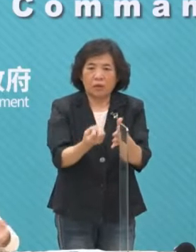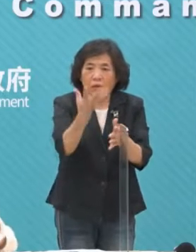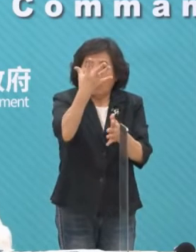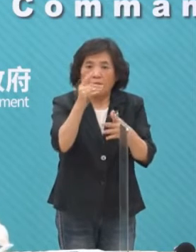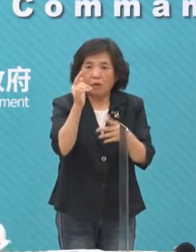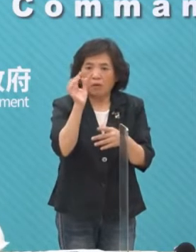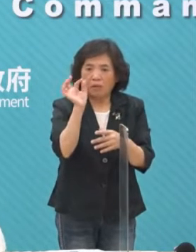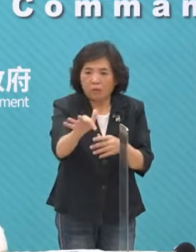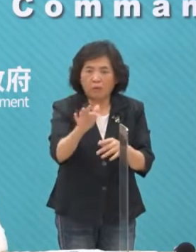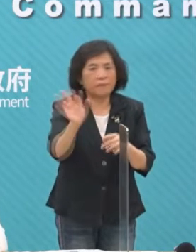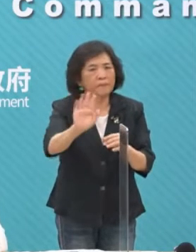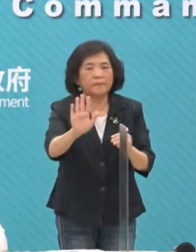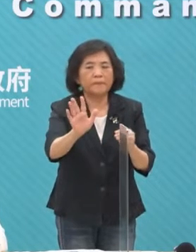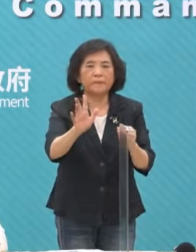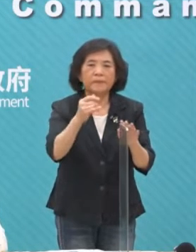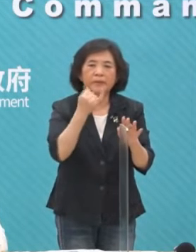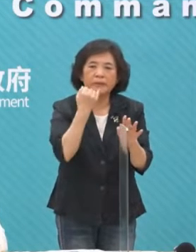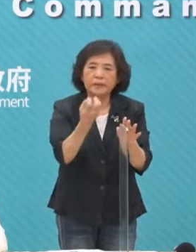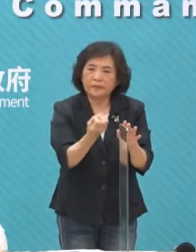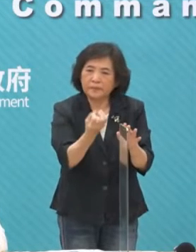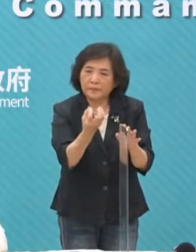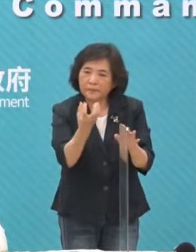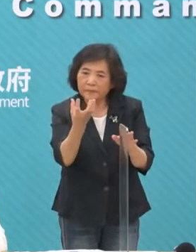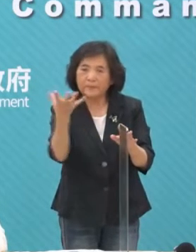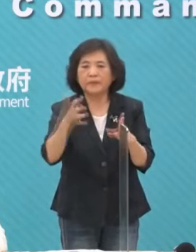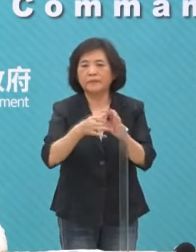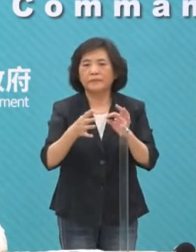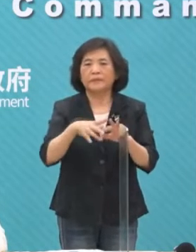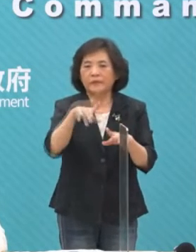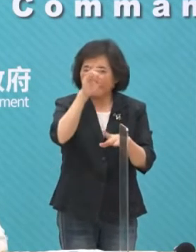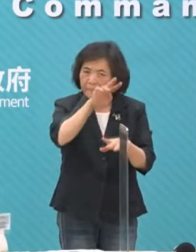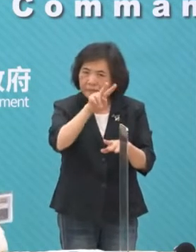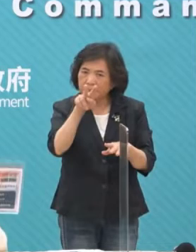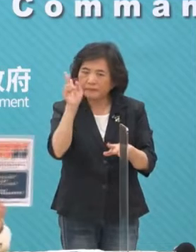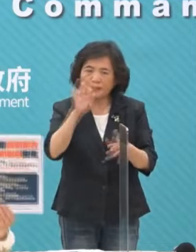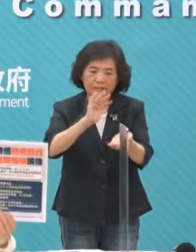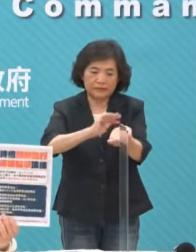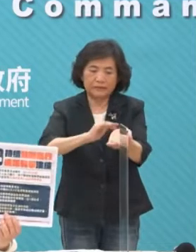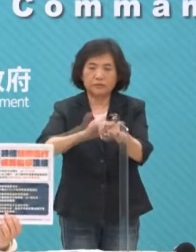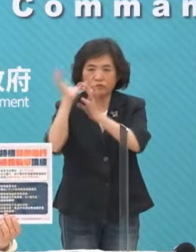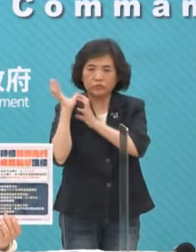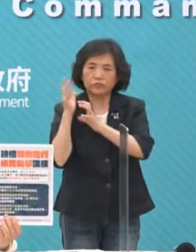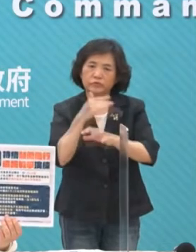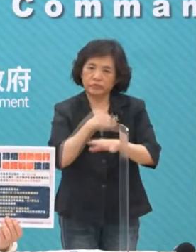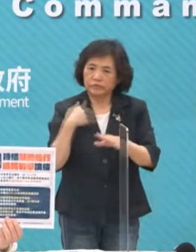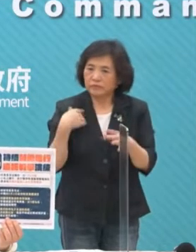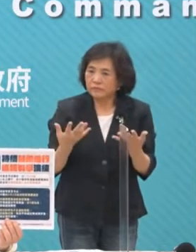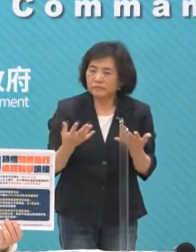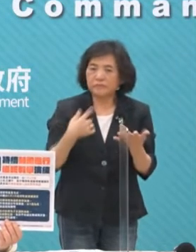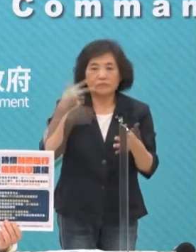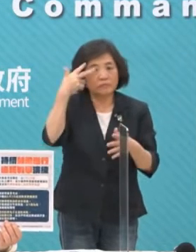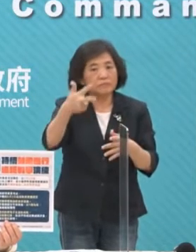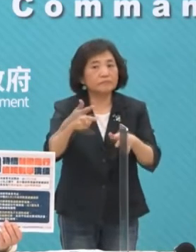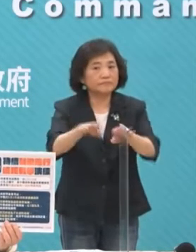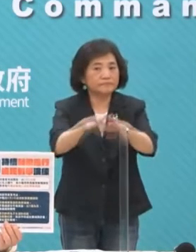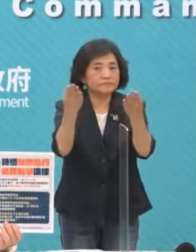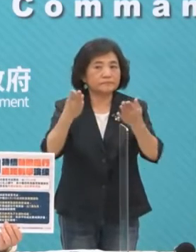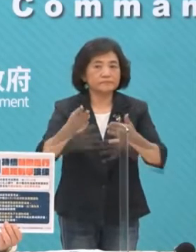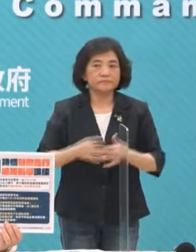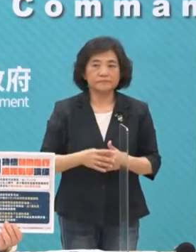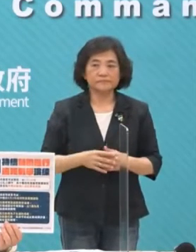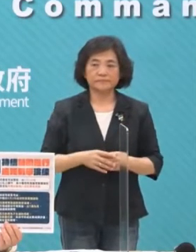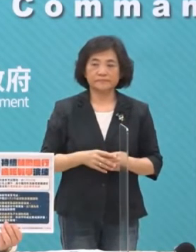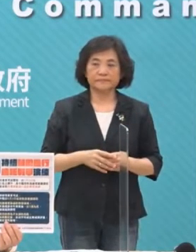快，你知道，那至少那在我们这个医疗量能可以处理的范围，所以下礼拜开始，你知道，